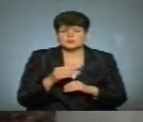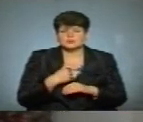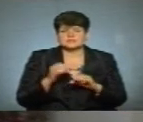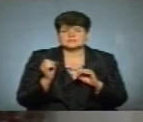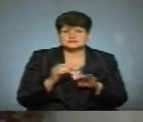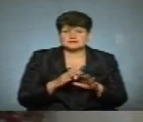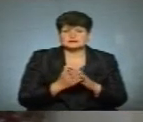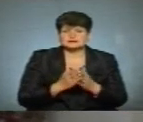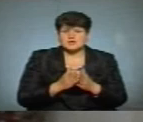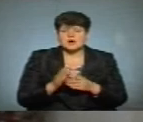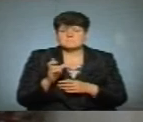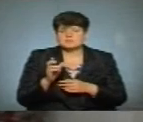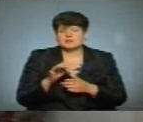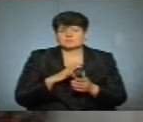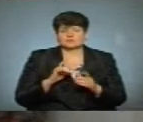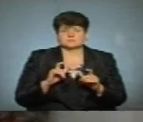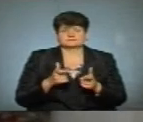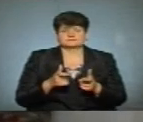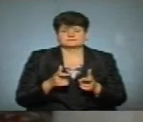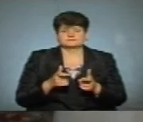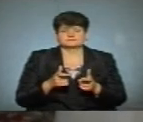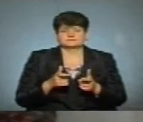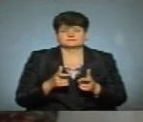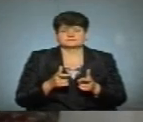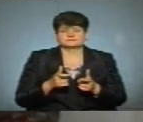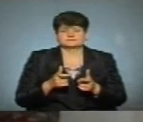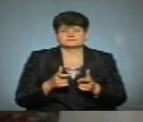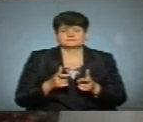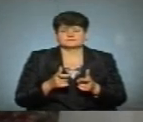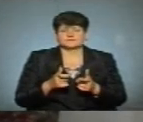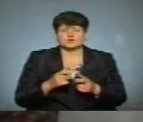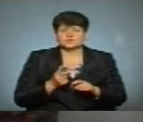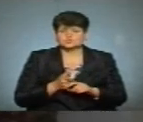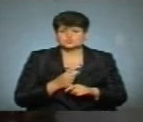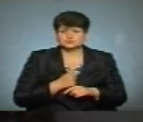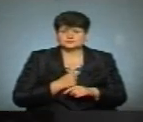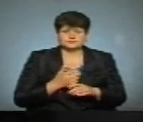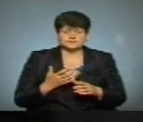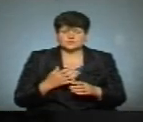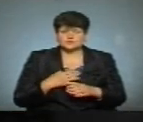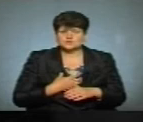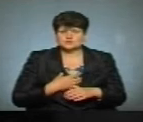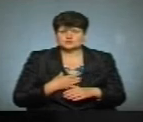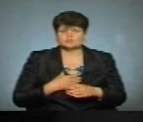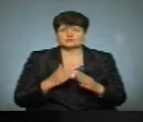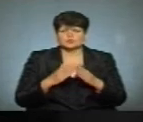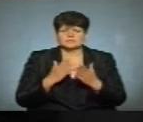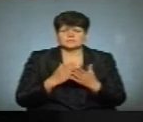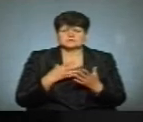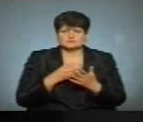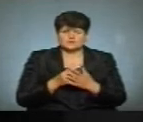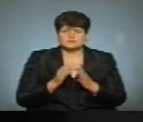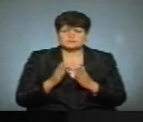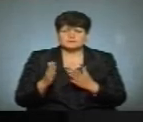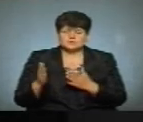книгу, але бібліотека була на карантині. Дуже сумувала. Ну, звичайно, вдома теж є своя бібліотека, але тут цікавіше,